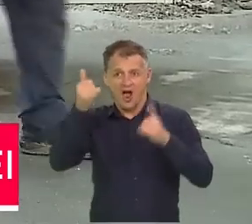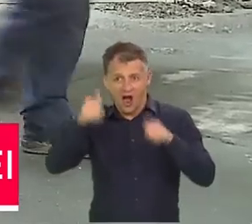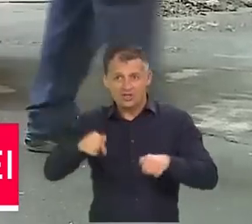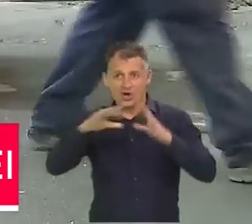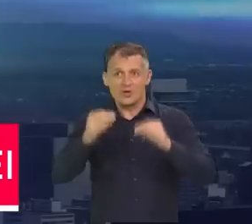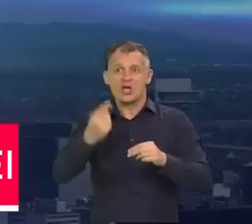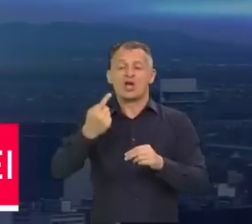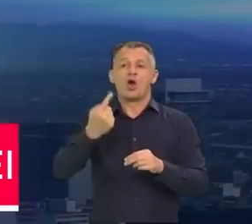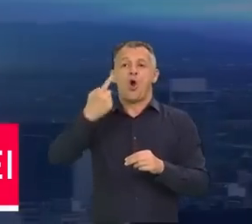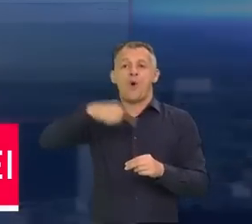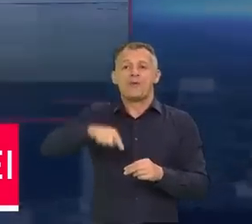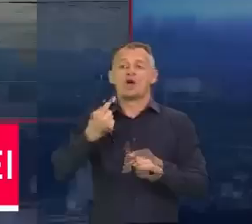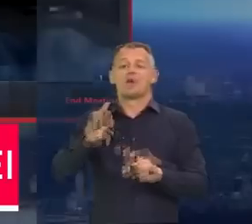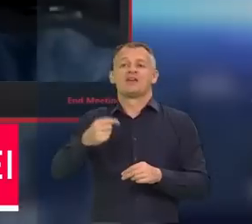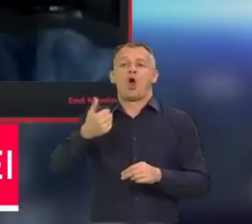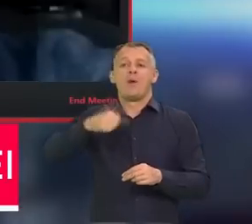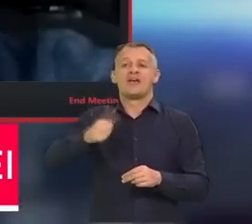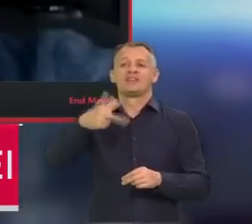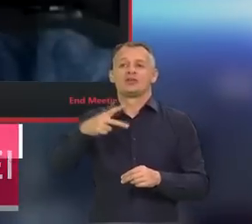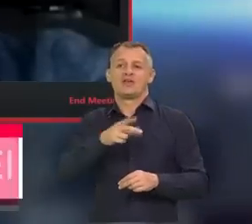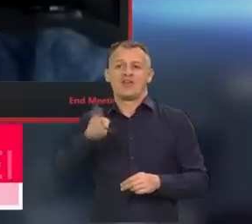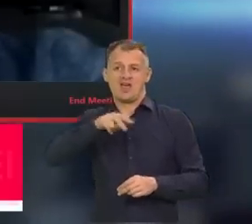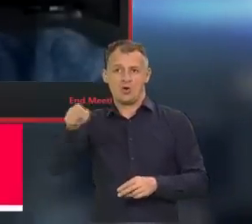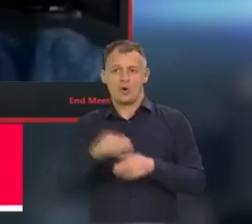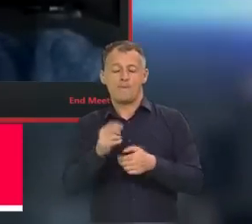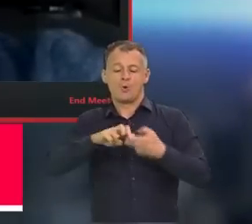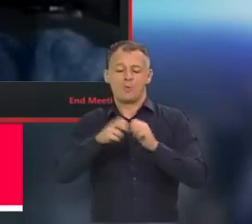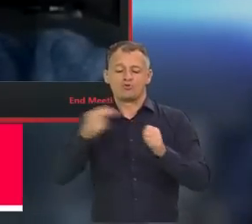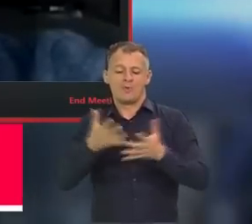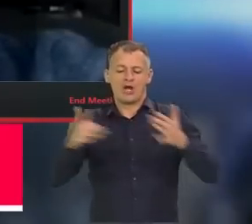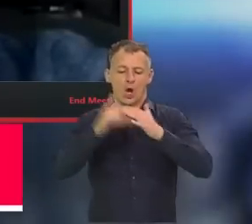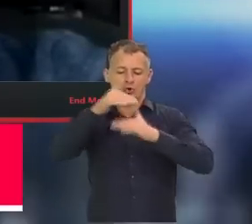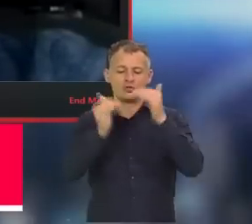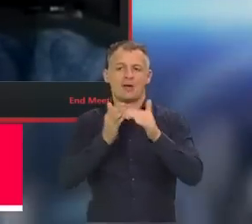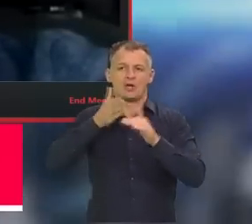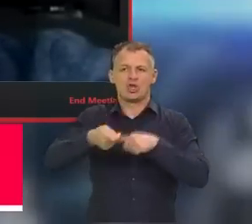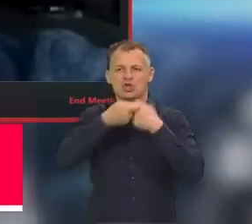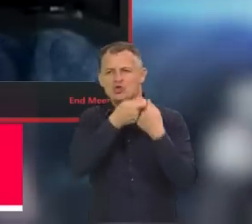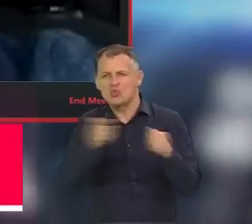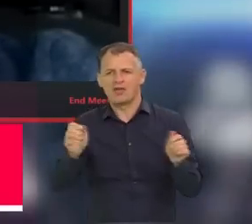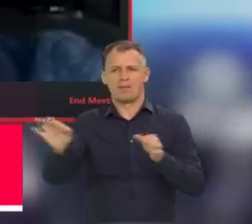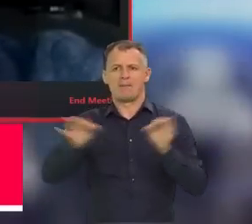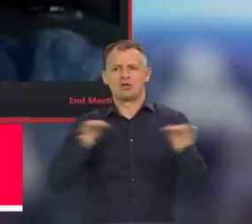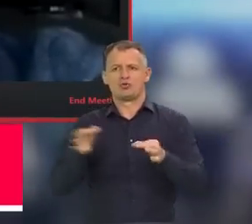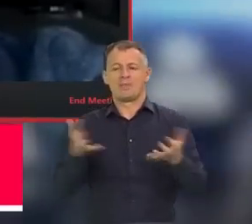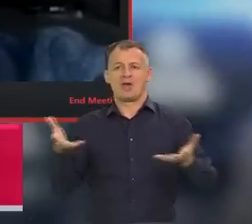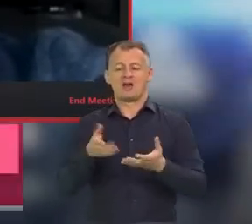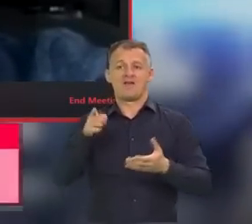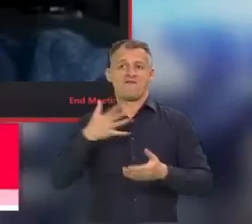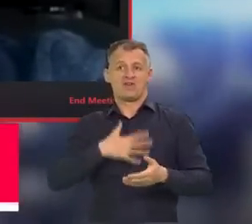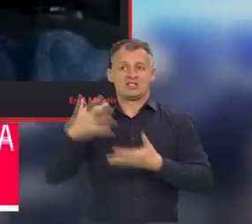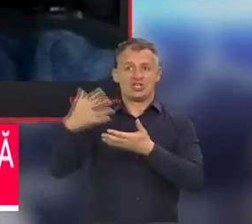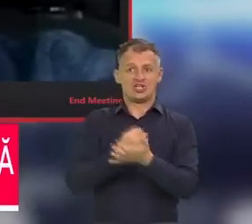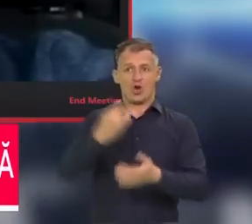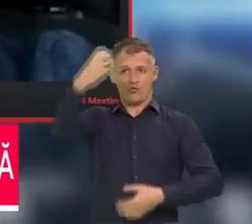euro. Problema în construcții, problema foarte mare este că prin toate măsurile extrem de nefavorabile pe care vrea să și le